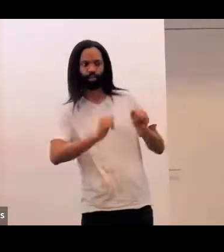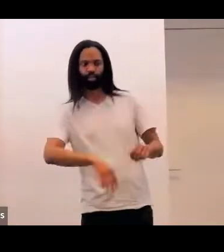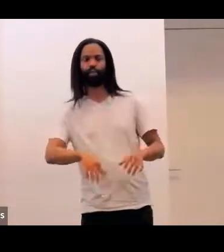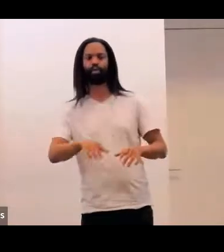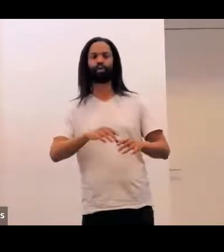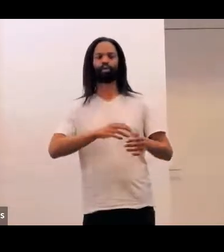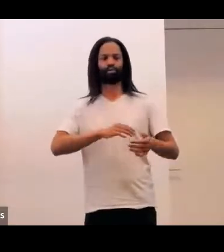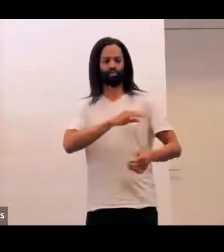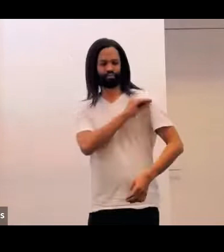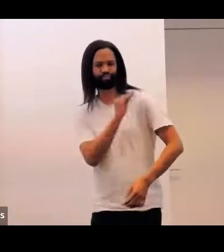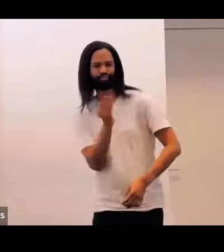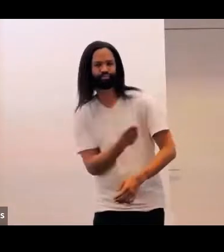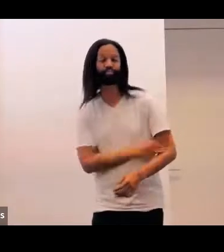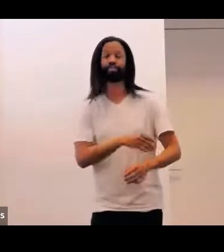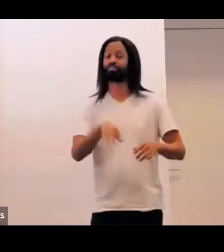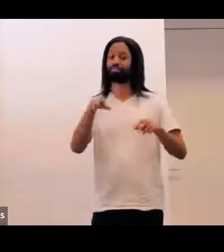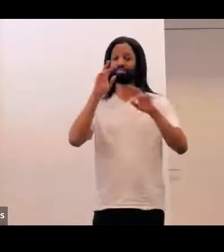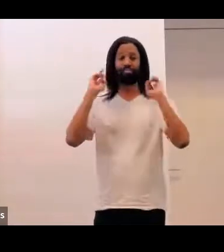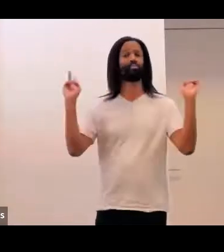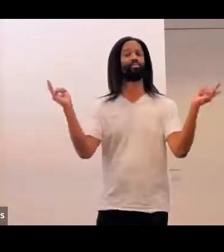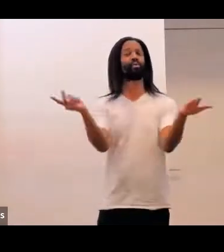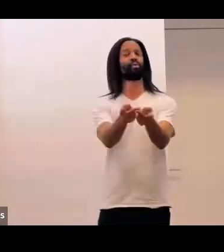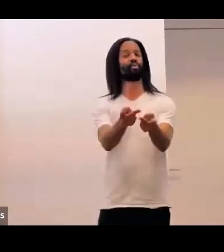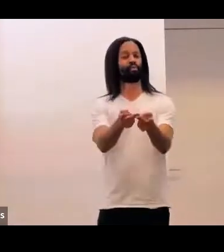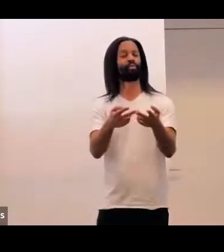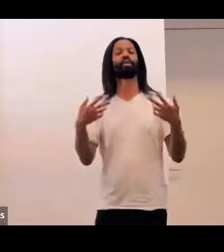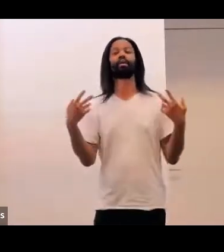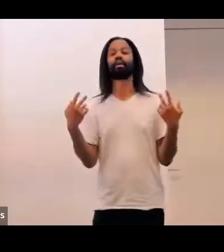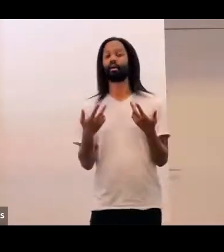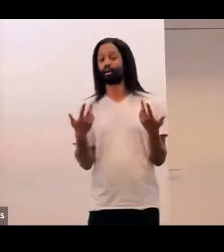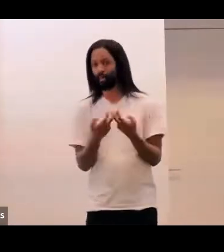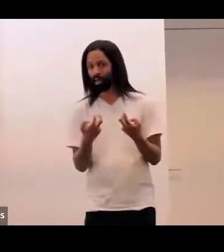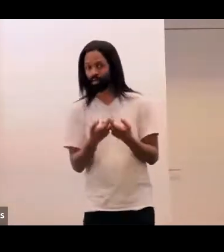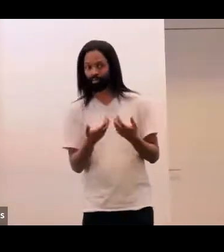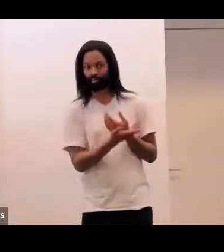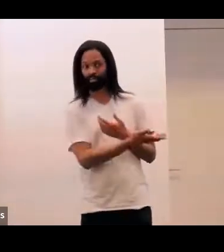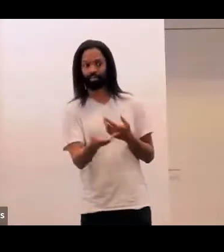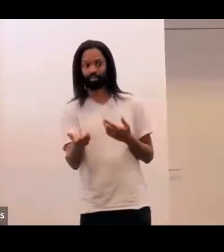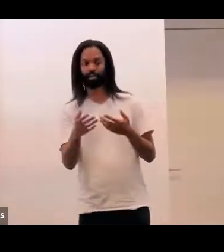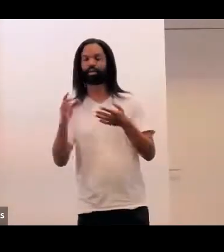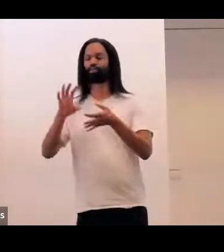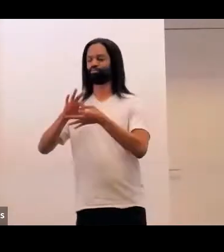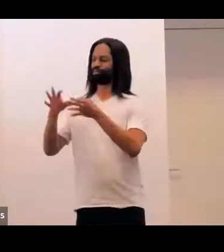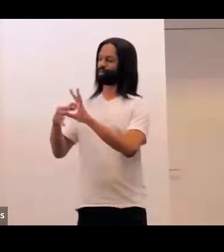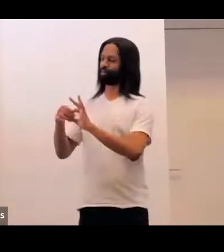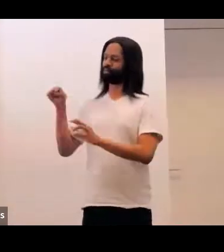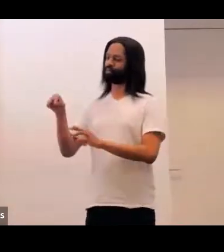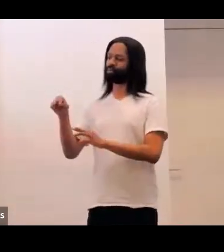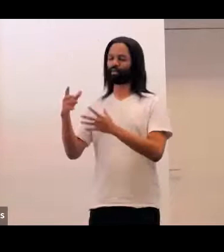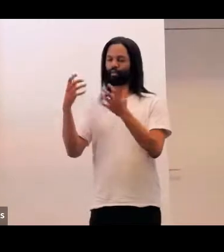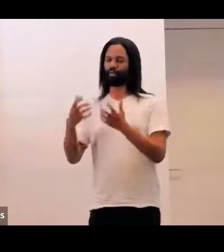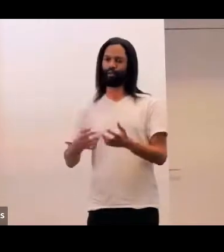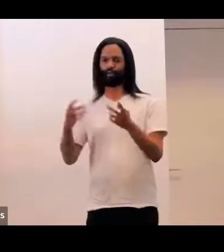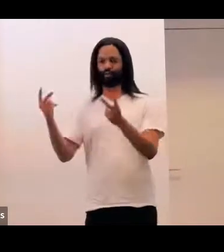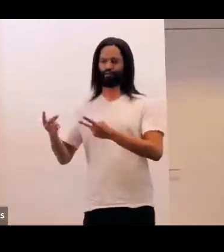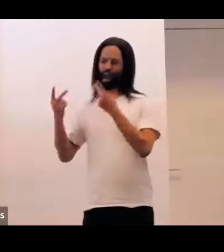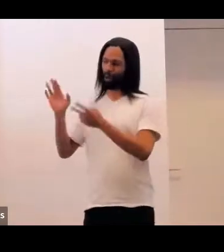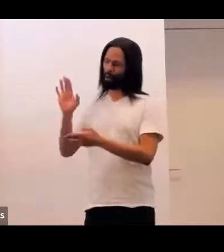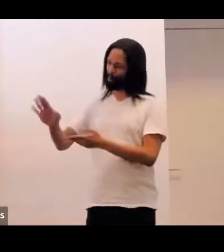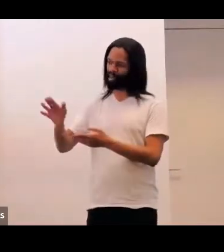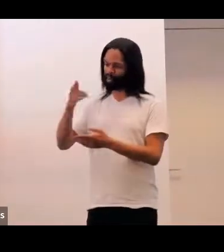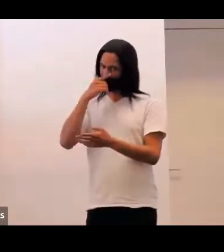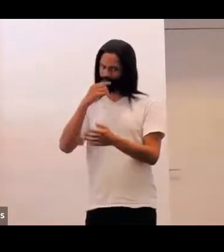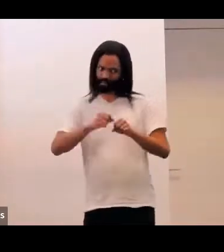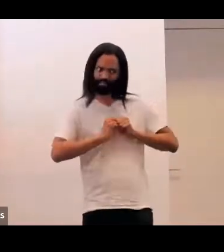dans sa globalité, qui consiste à sensibiliser ces mêmes jeunes aux valeurs de l'olympisme et à diffuser ces valeurs